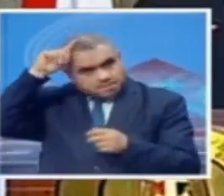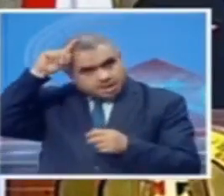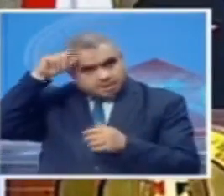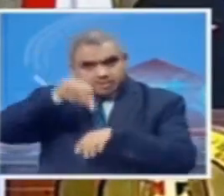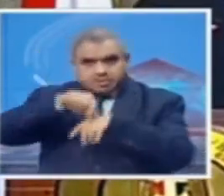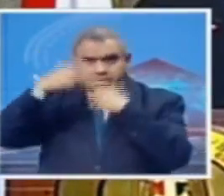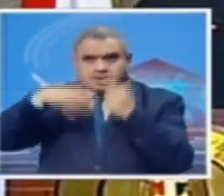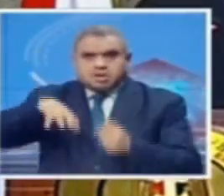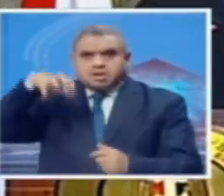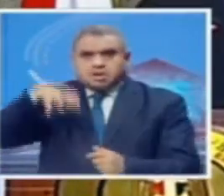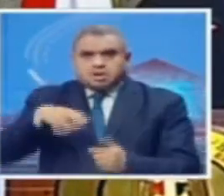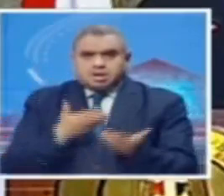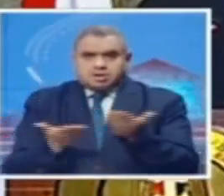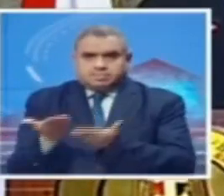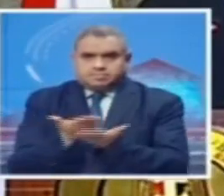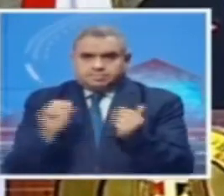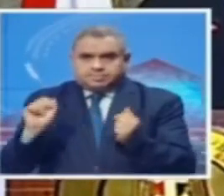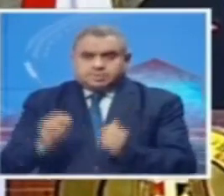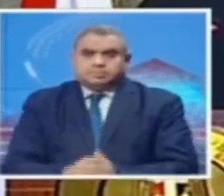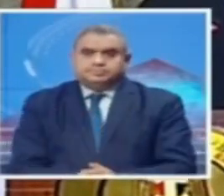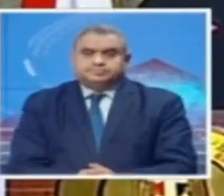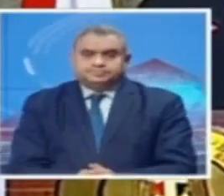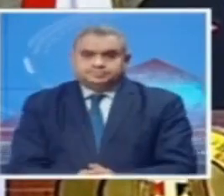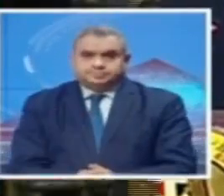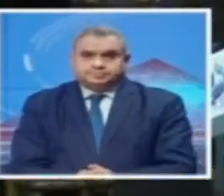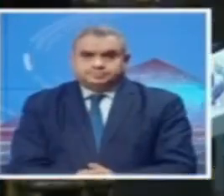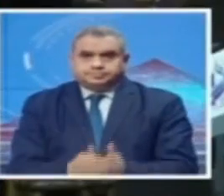المجري في القاهرة.